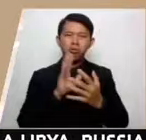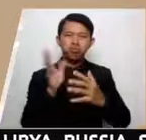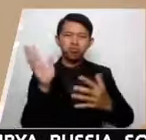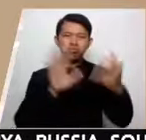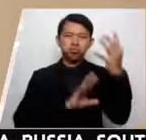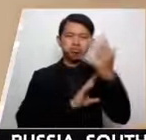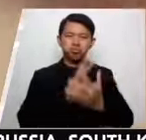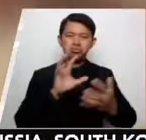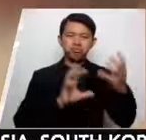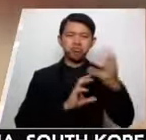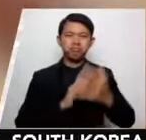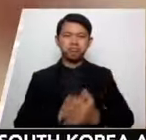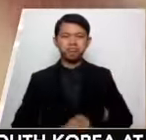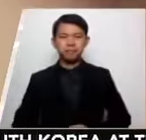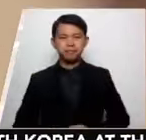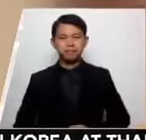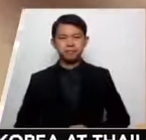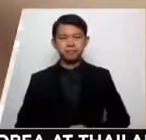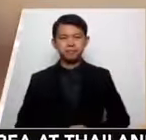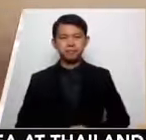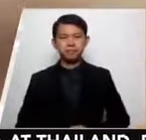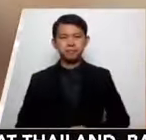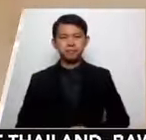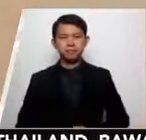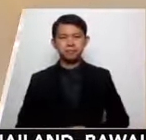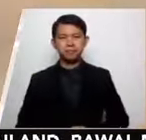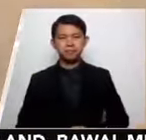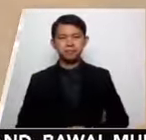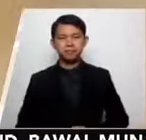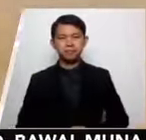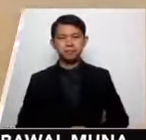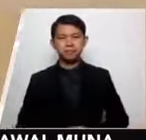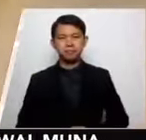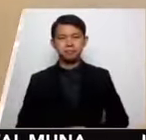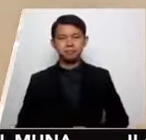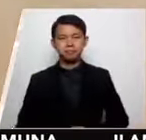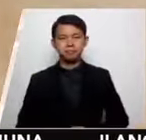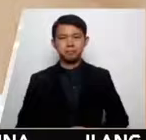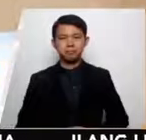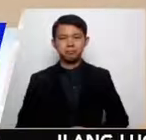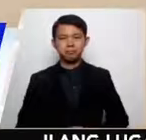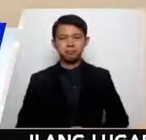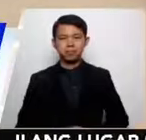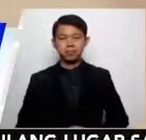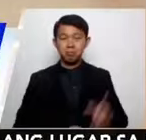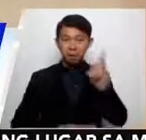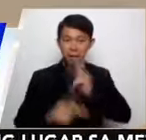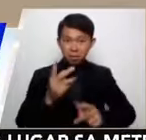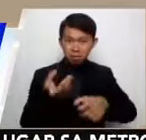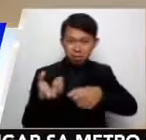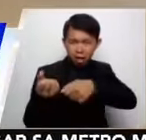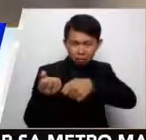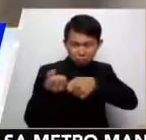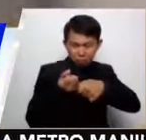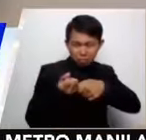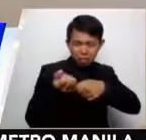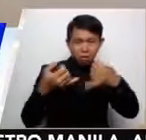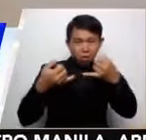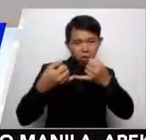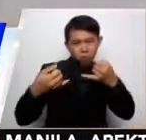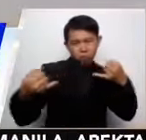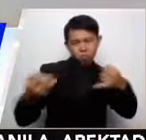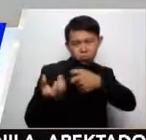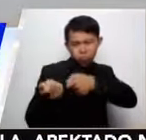Tingnan niyo na po. Mahawak na nakakapit na sa lubid ang mga residenteng yan na tumatawid sa baha sa Dato Montawal